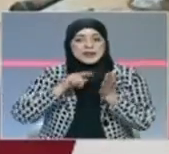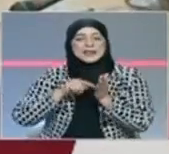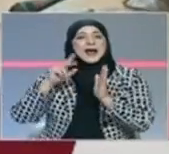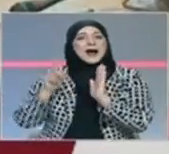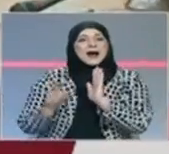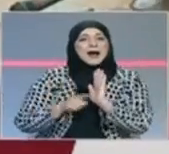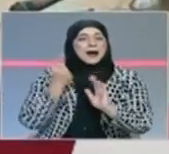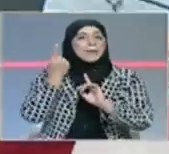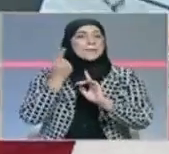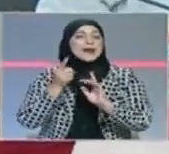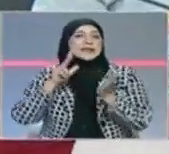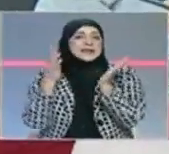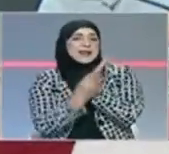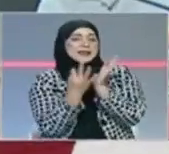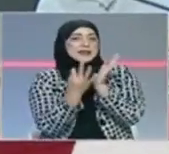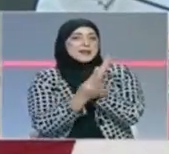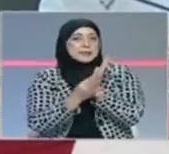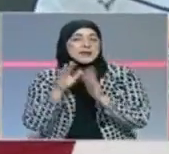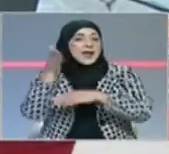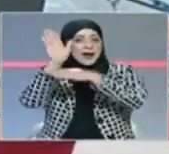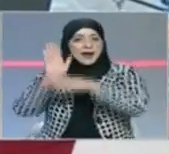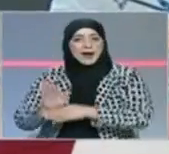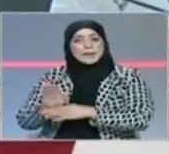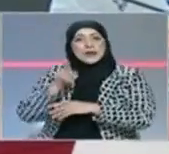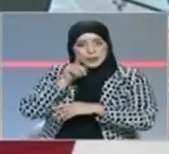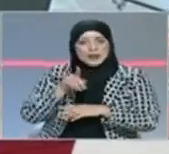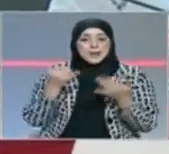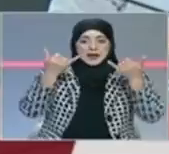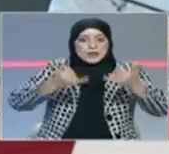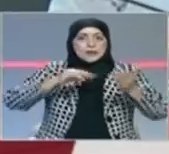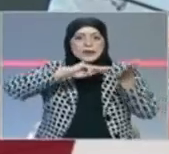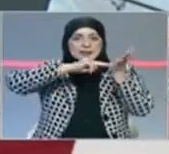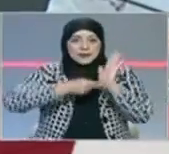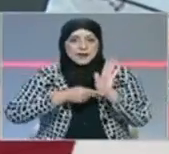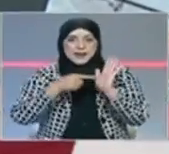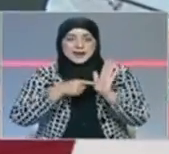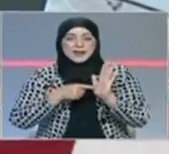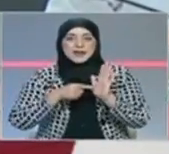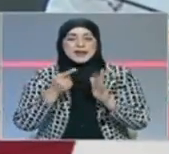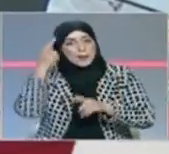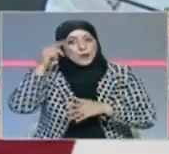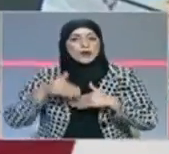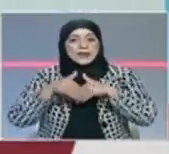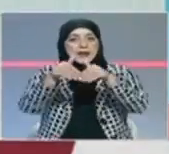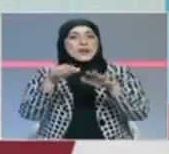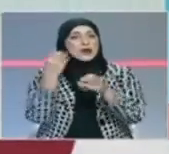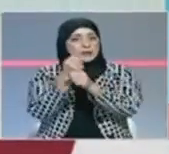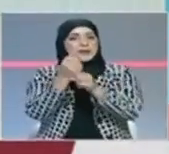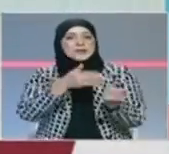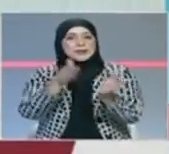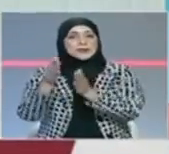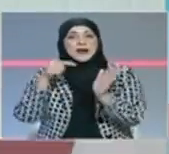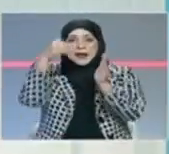أبرز خصوصيات تطبيقات أحمي والتي تم اليوم إمضاء اتفاقية إجازة استعمالها. فيها